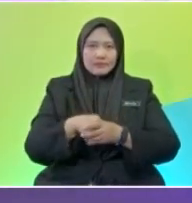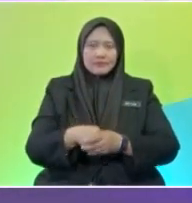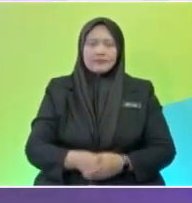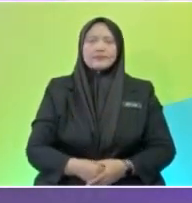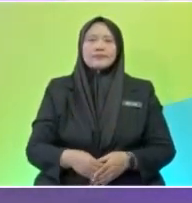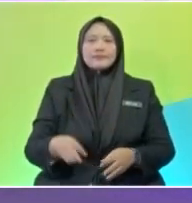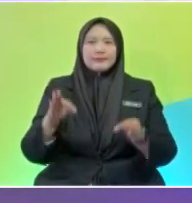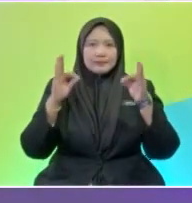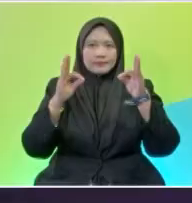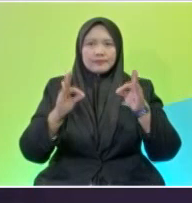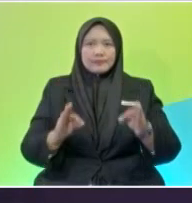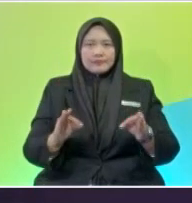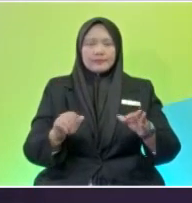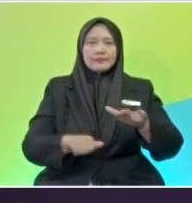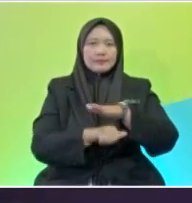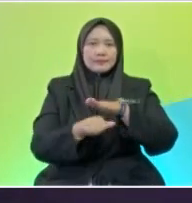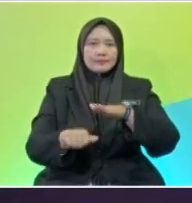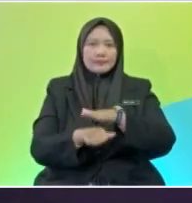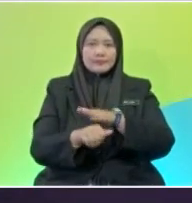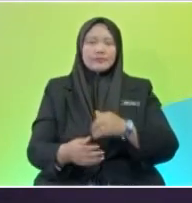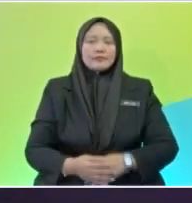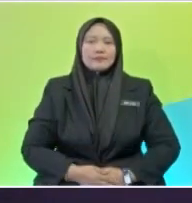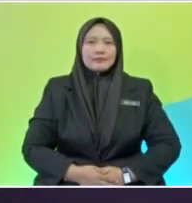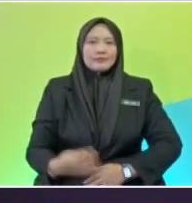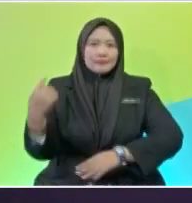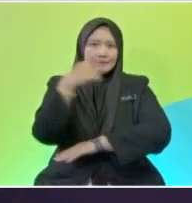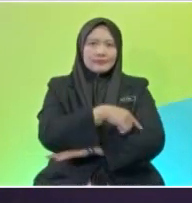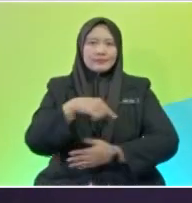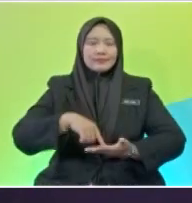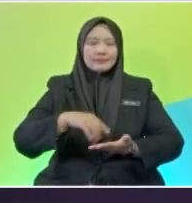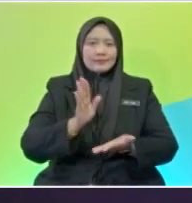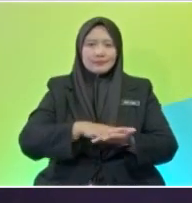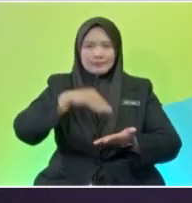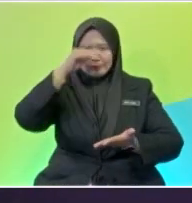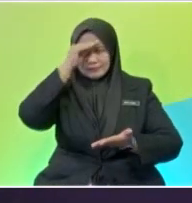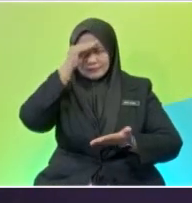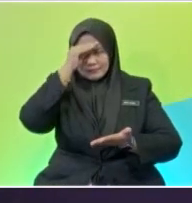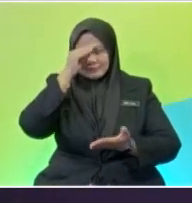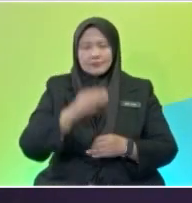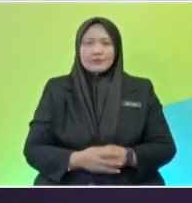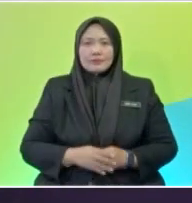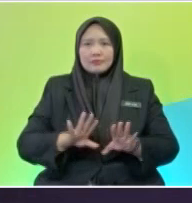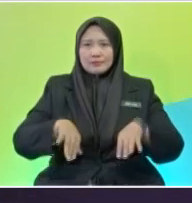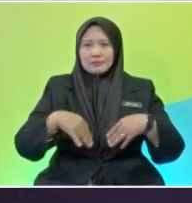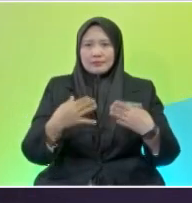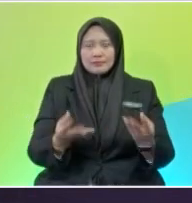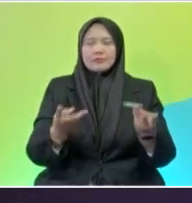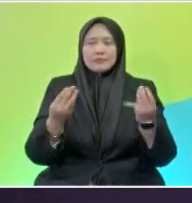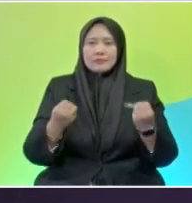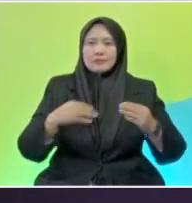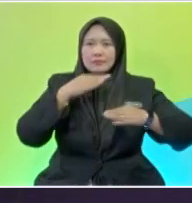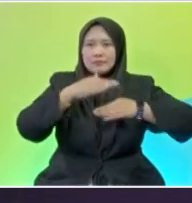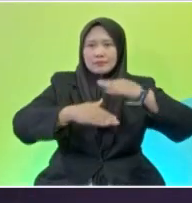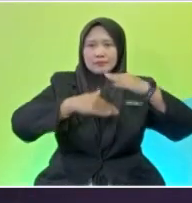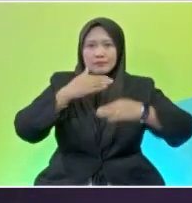akamira dan juga ada adik kita akan belajar bagaimana kita memahami atau membina konsep bahagia Tetapi